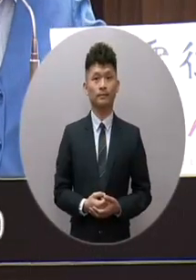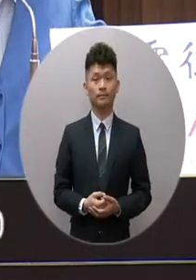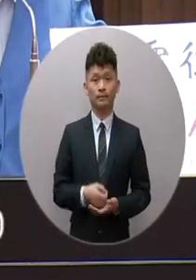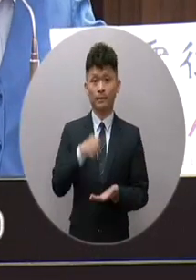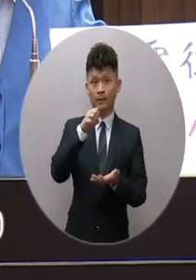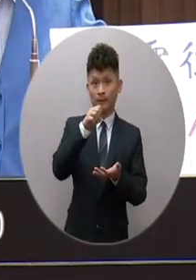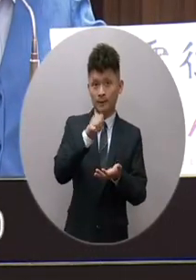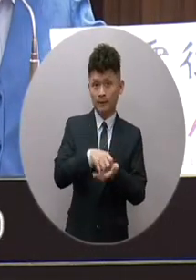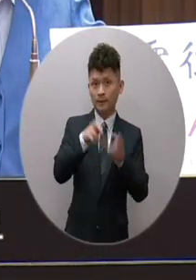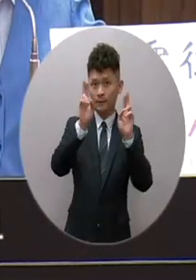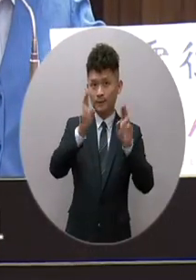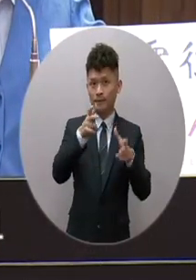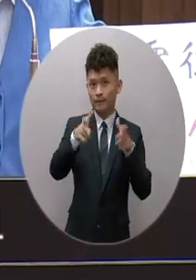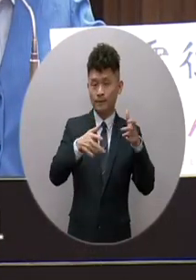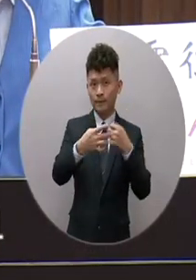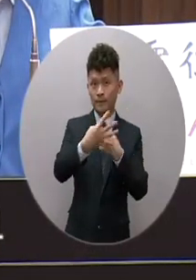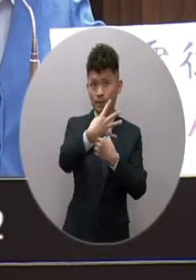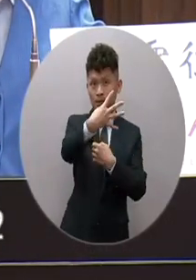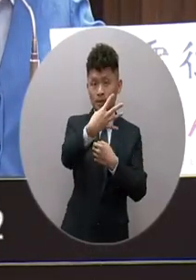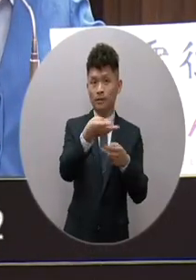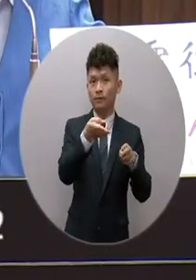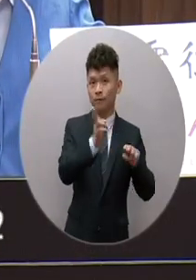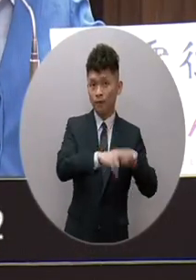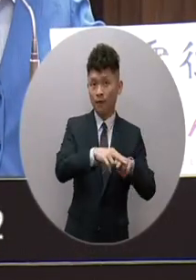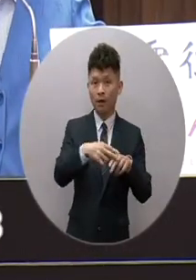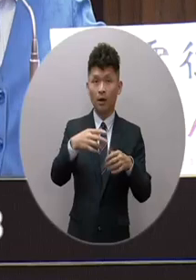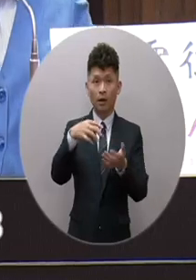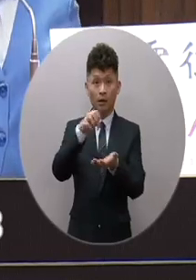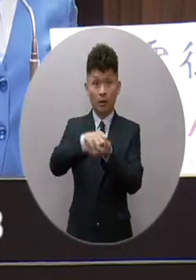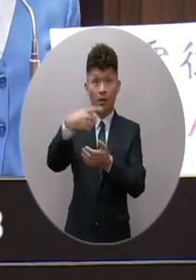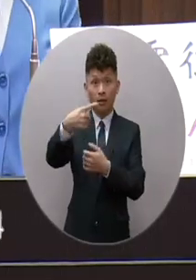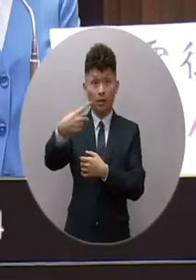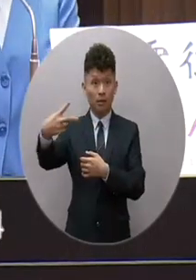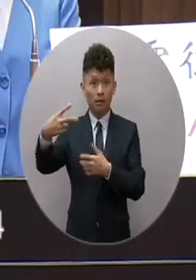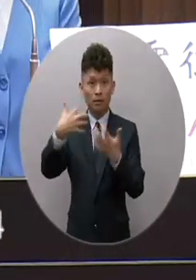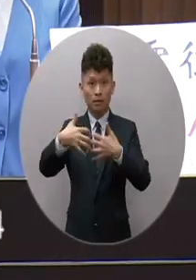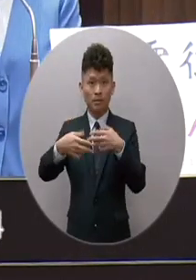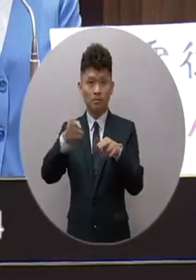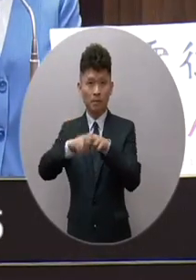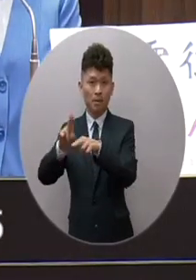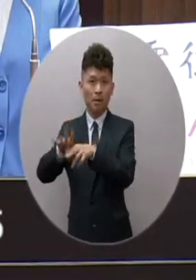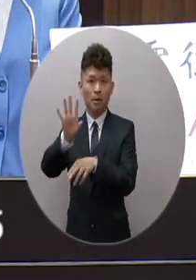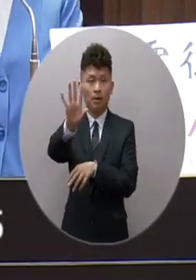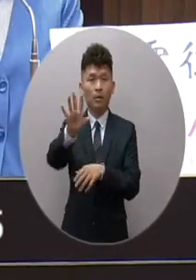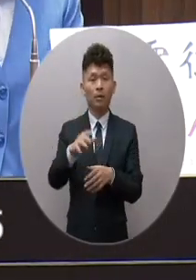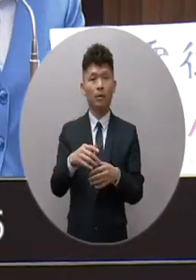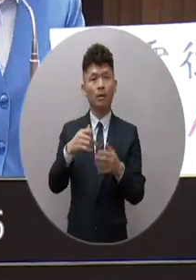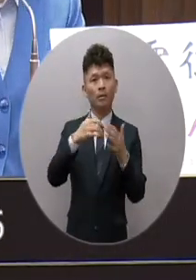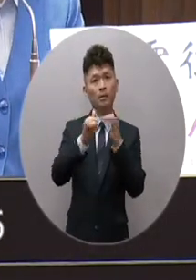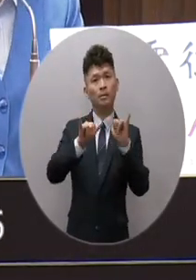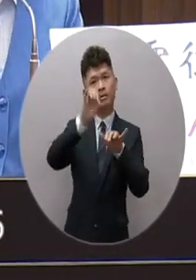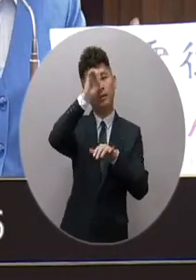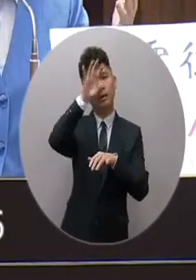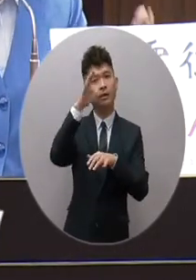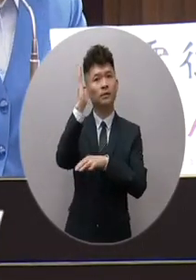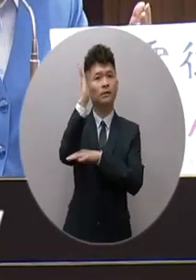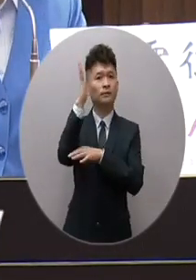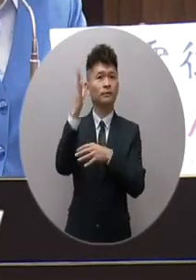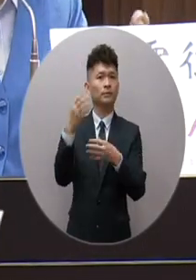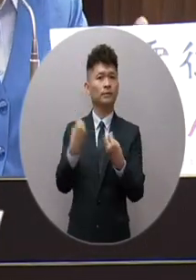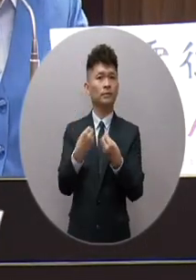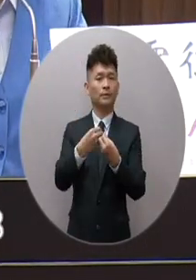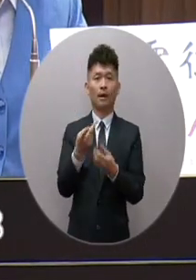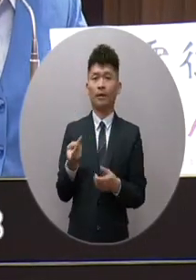核四封存，核一核二很多的机组停用，那政府怎么解决？民进党政府怎么解决？民进党政府就用